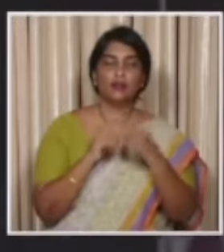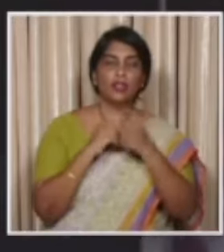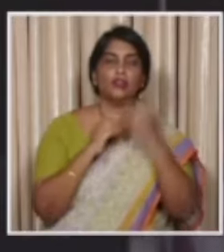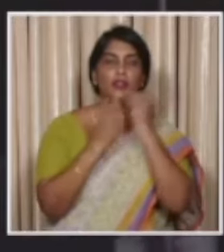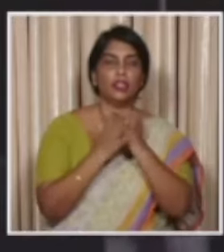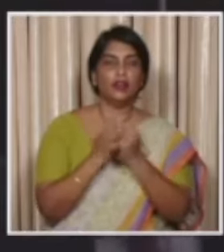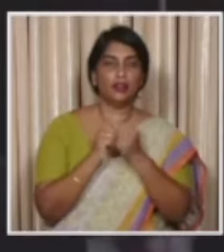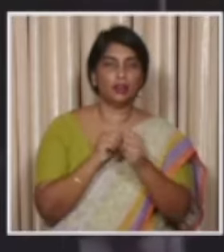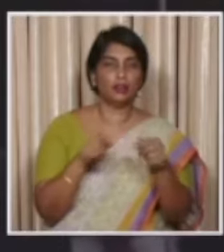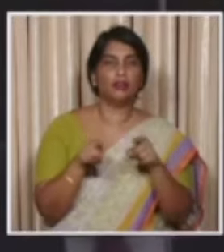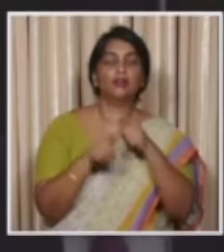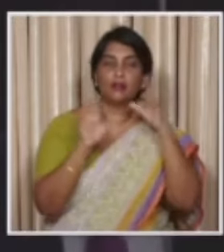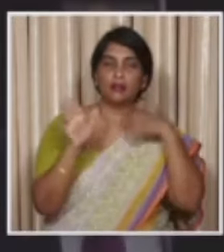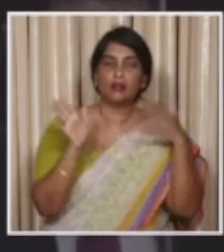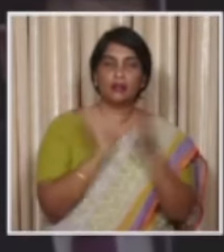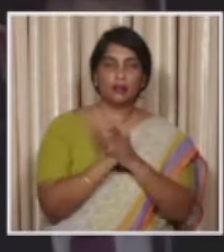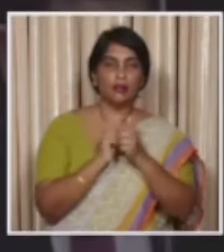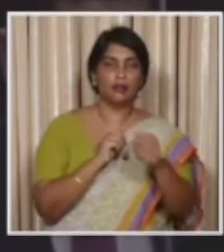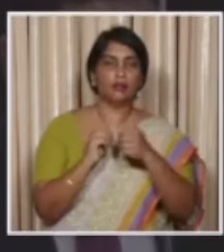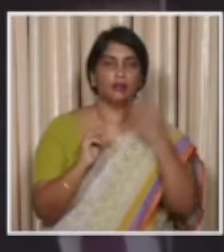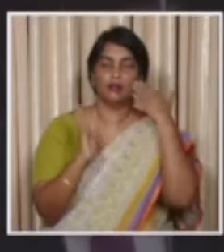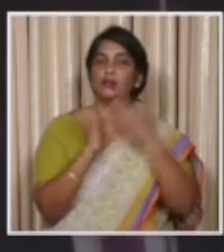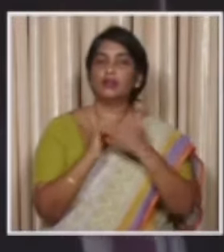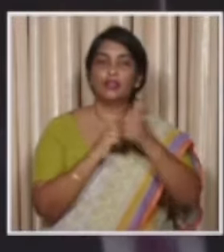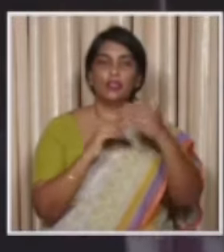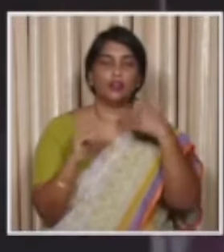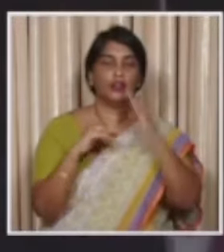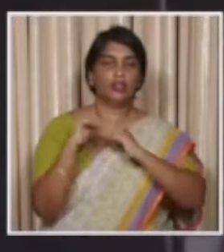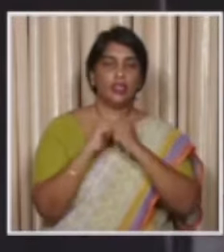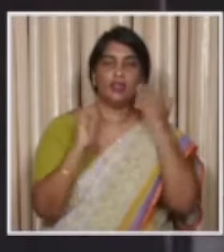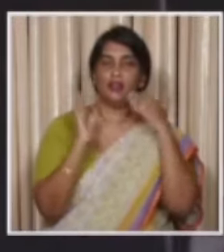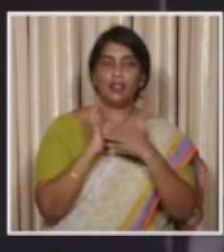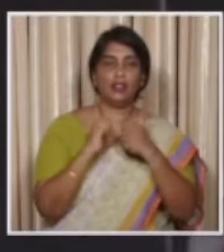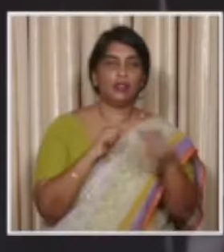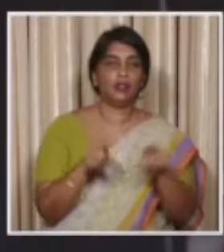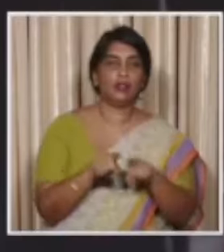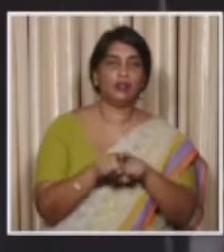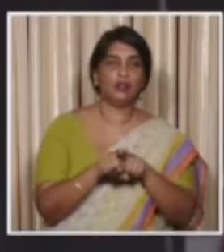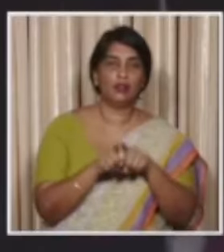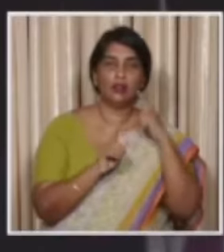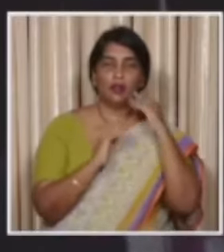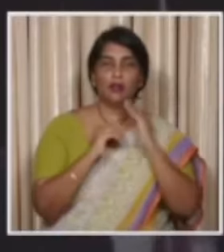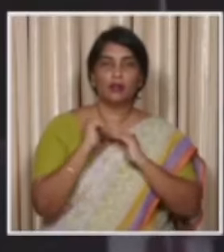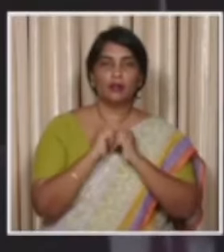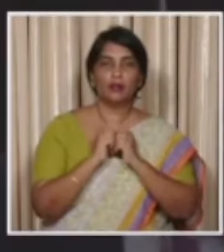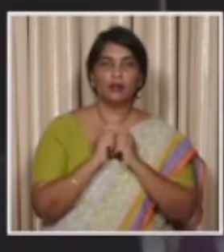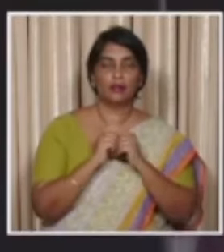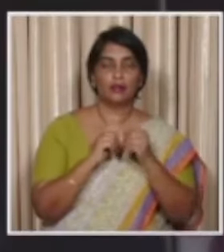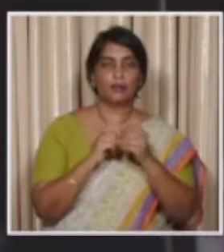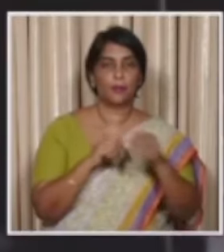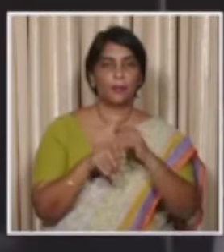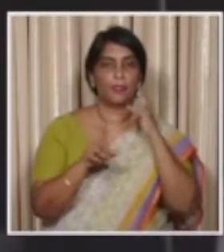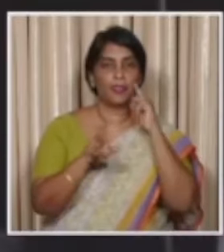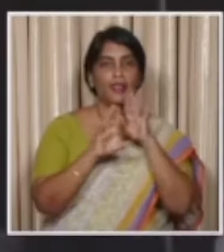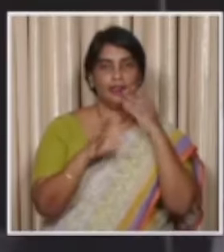තැනින් එතන බැම්ම හැදීමත් අපි ඉදිරි රජයක් යටතේ කටයුතු කරලා ඒ සම්පූර්ණයෙන් මේ ගම් වතුර